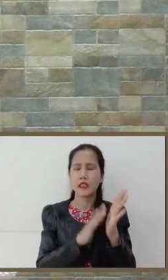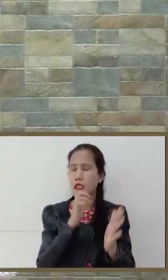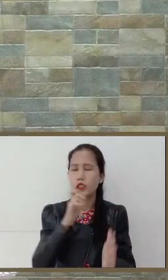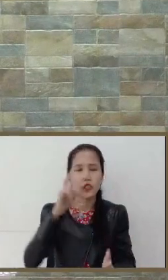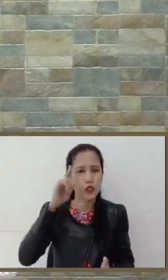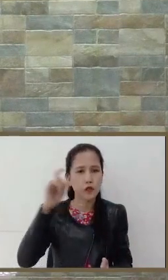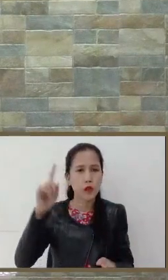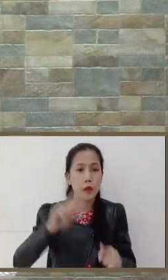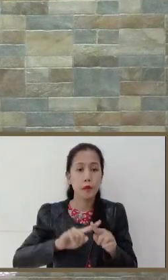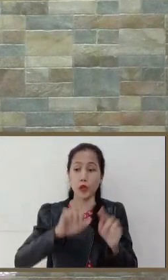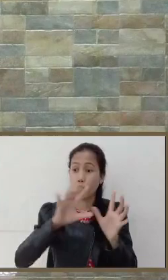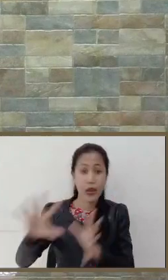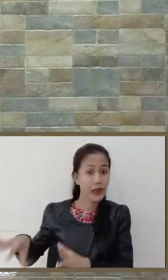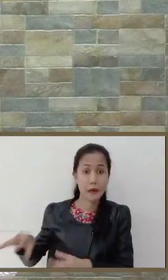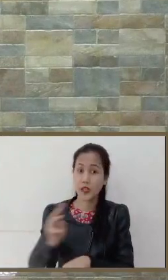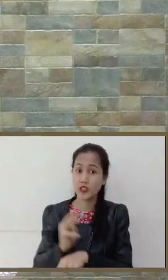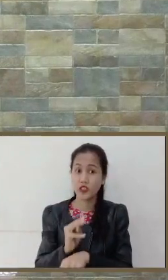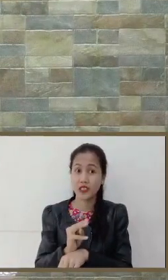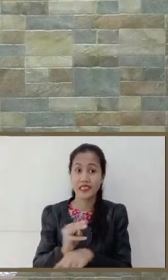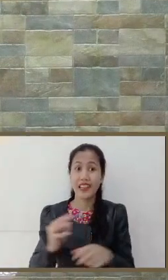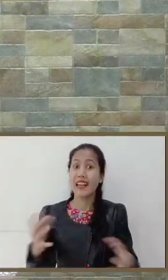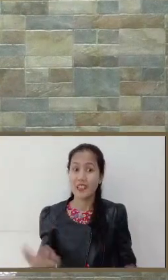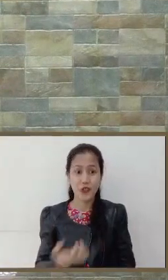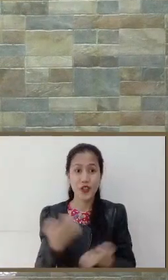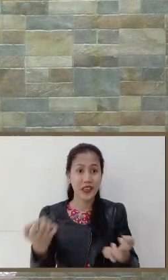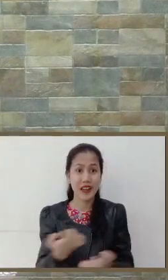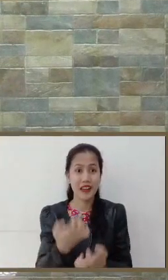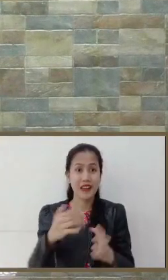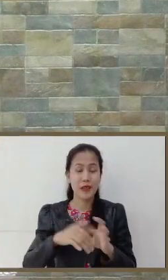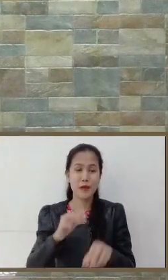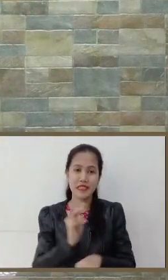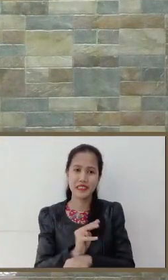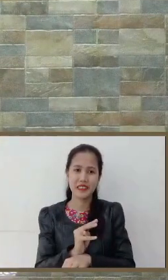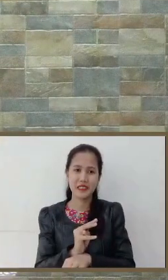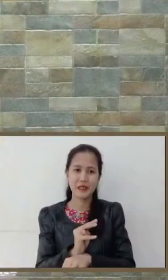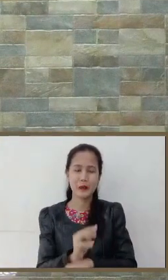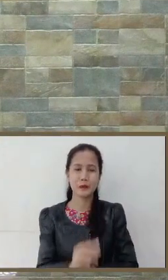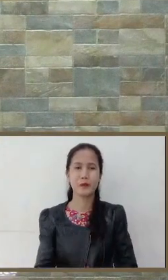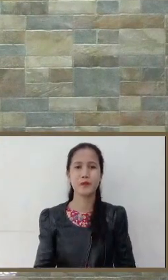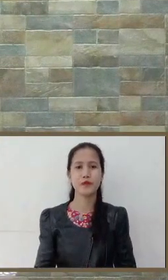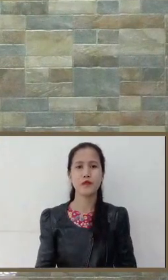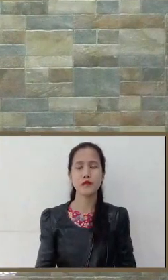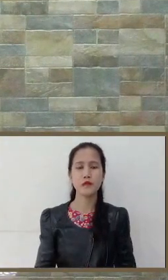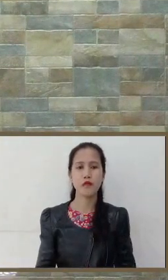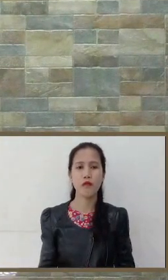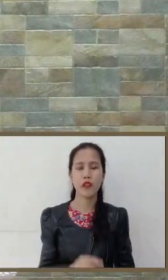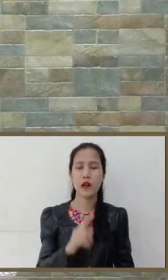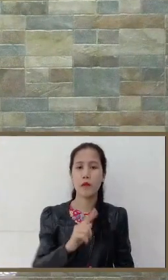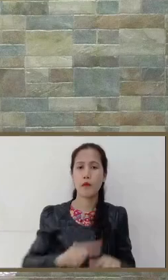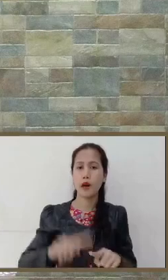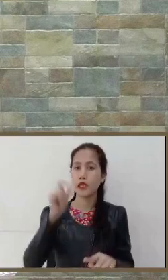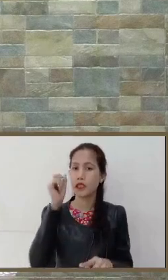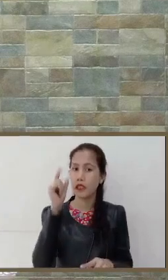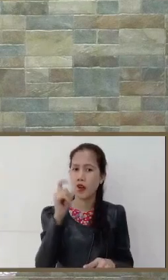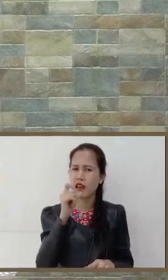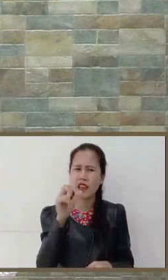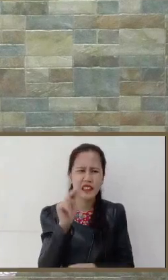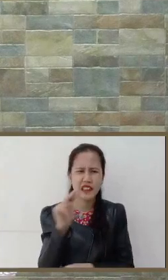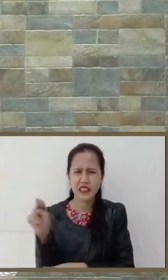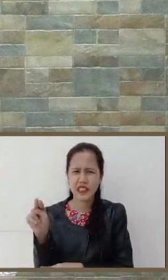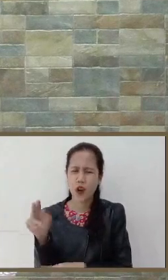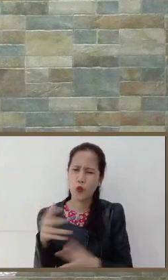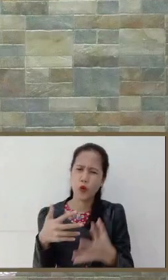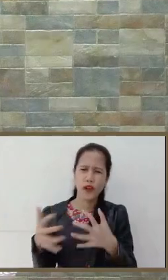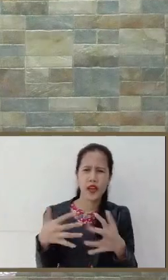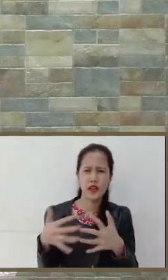ng Diyos, enjoy ko yan. Enjoy ko po yan. Pero mga kapatid, hindi ko na kailangan pa ng ano pang position sa ibabaw ng